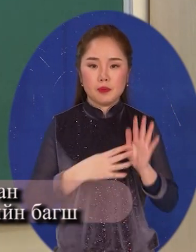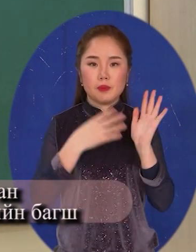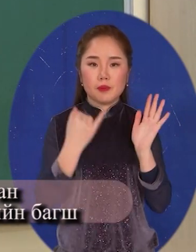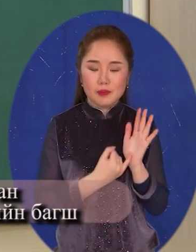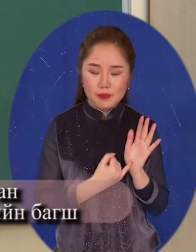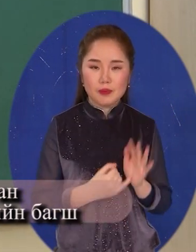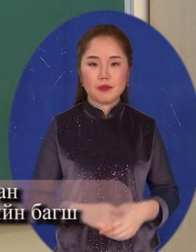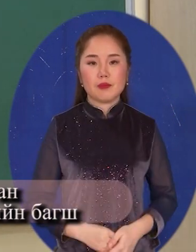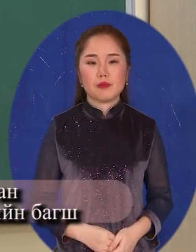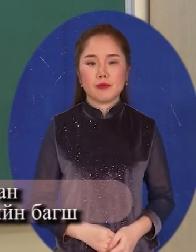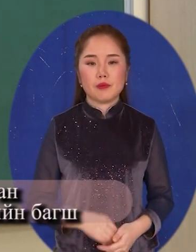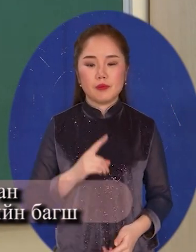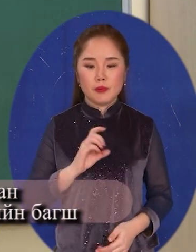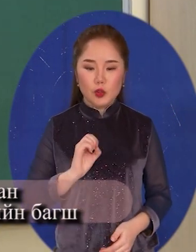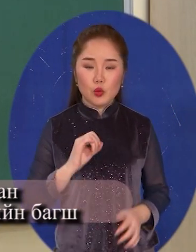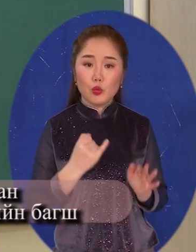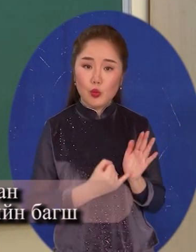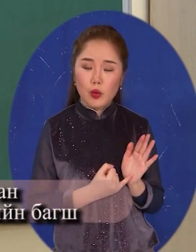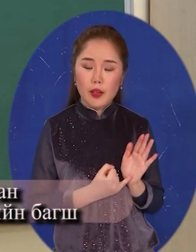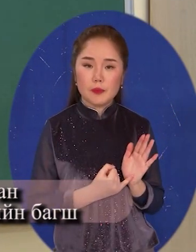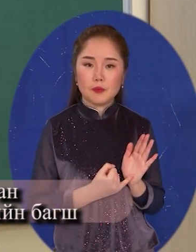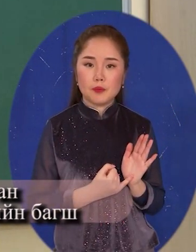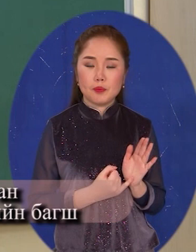96 106